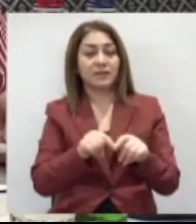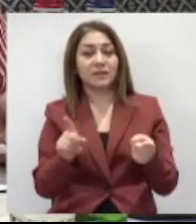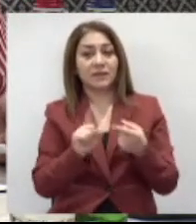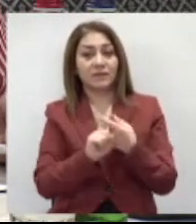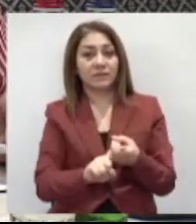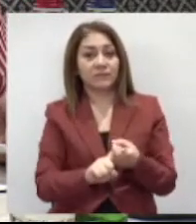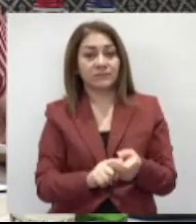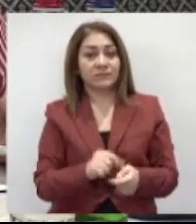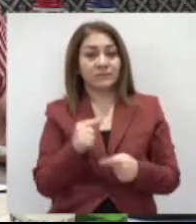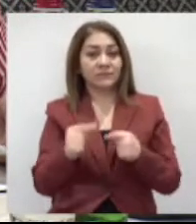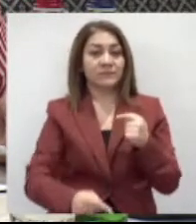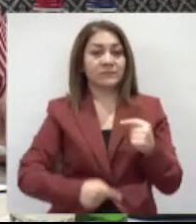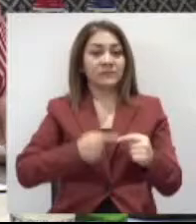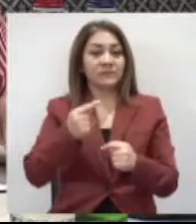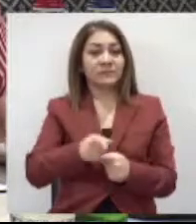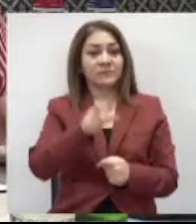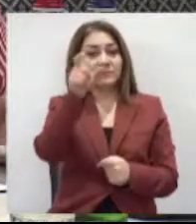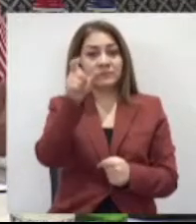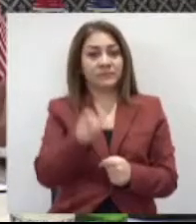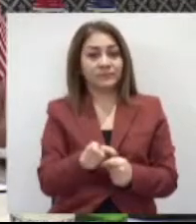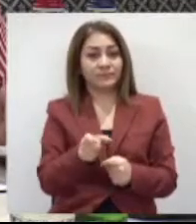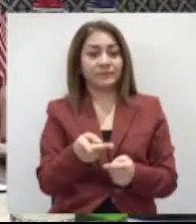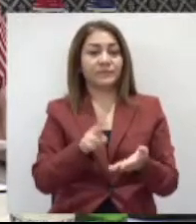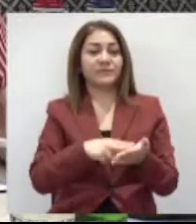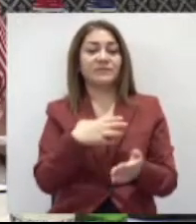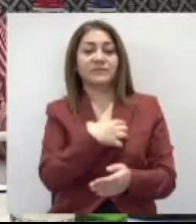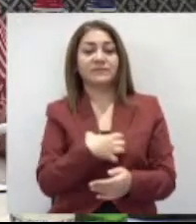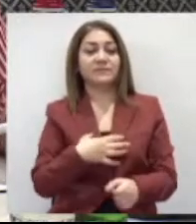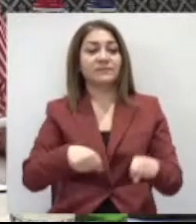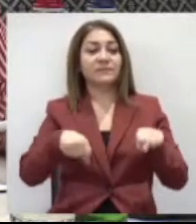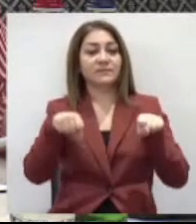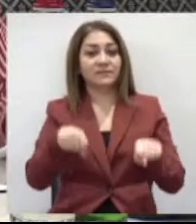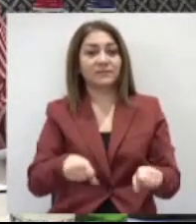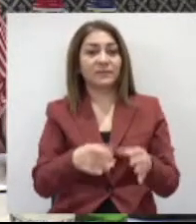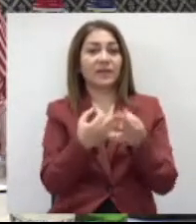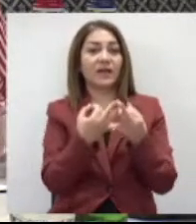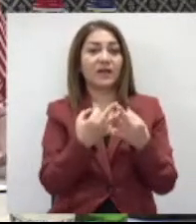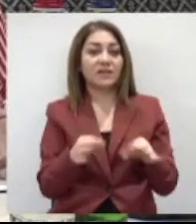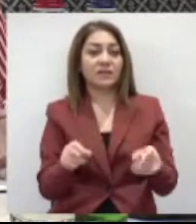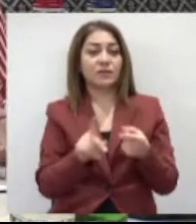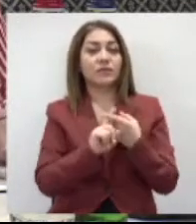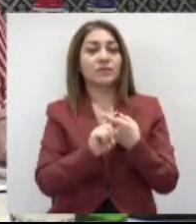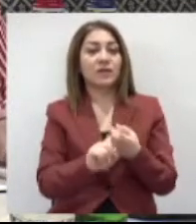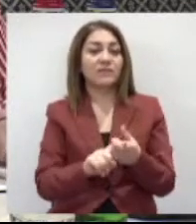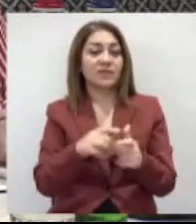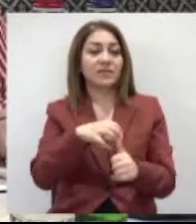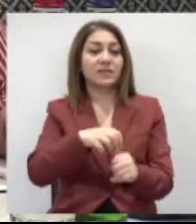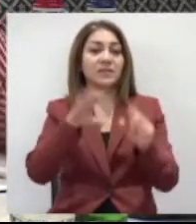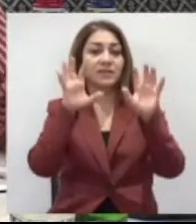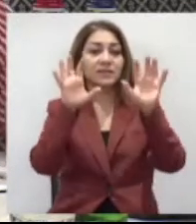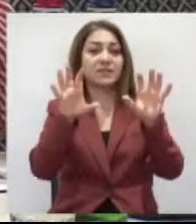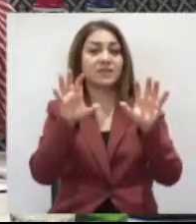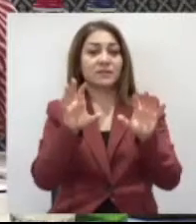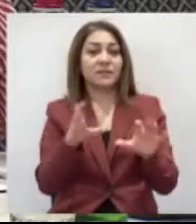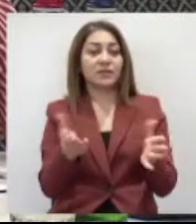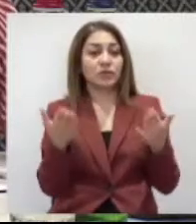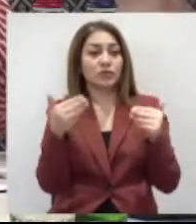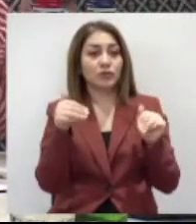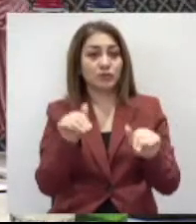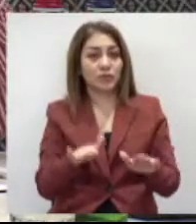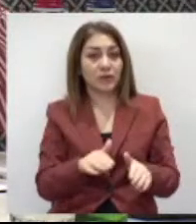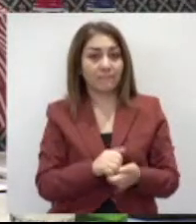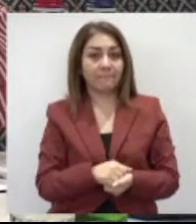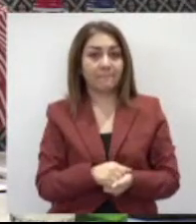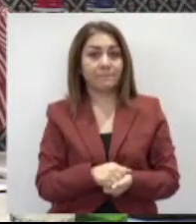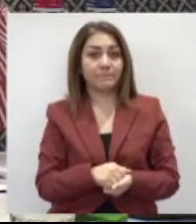կապված։ Հաջորդը մարդու և քաղաքացու հիմնականքներին և ազատություններին առնչվող սահմանադրական լուծումներն են, այստեղ ևս